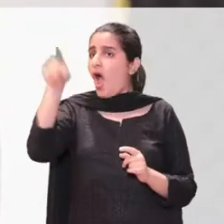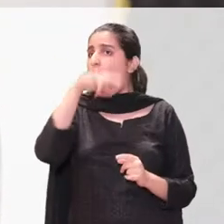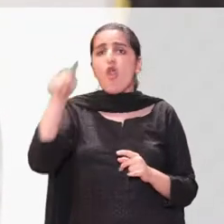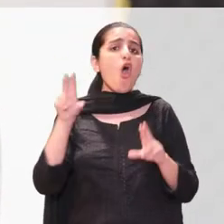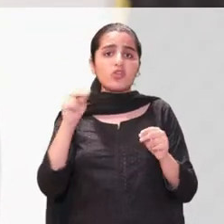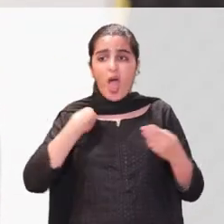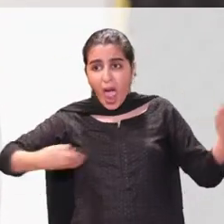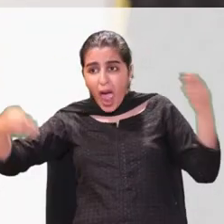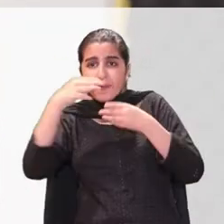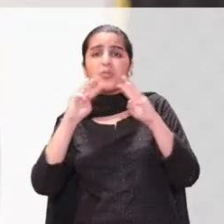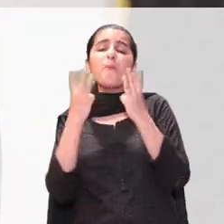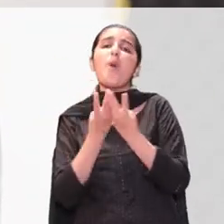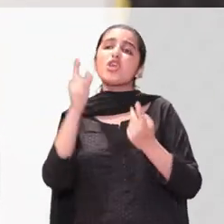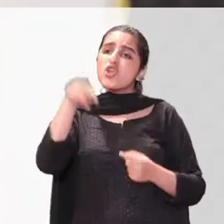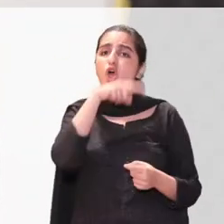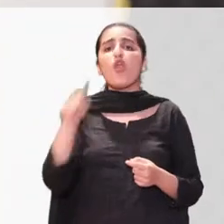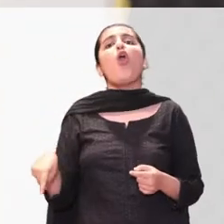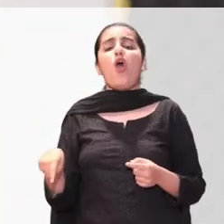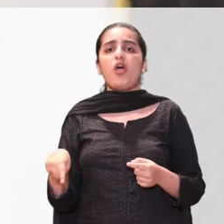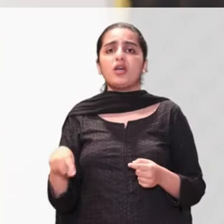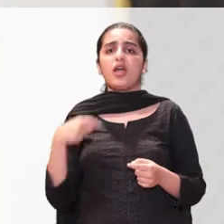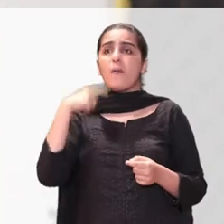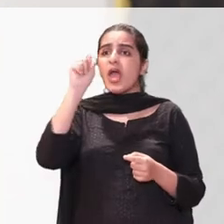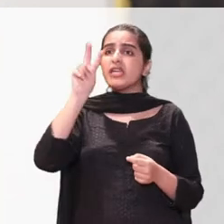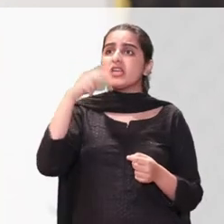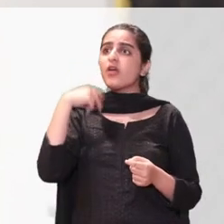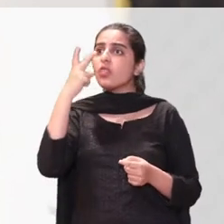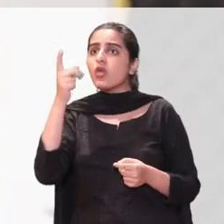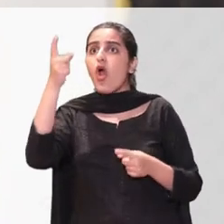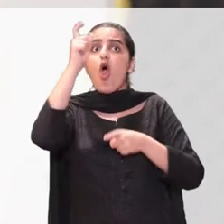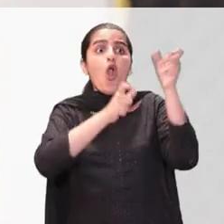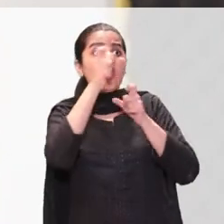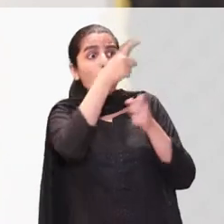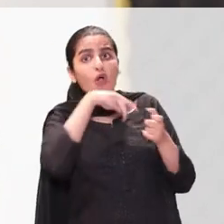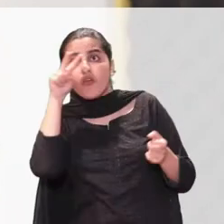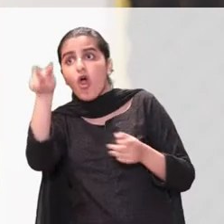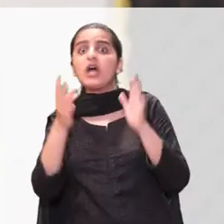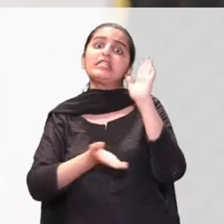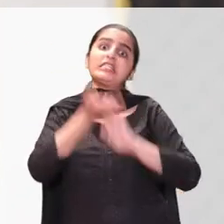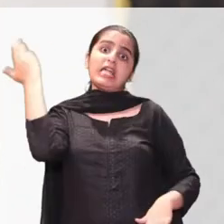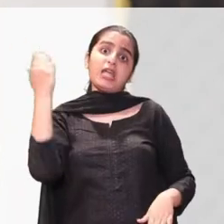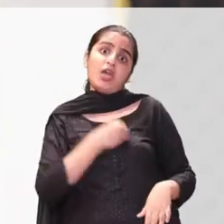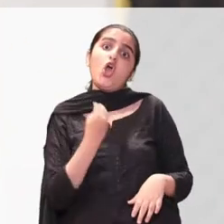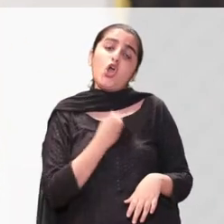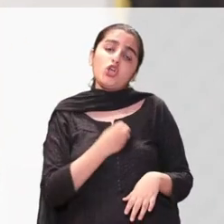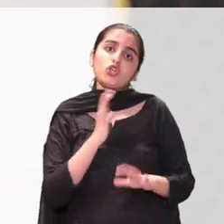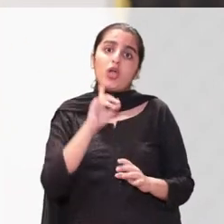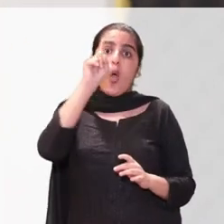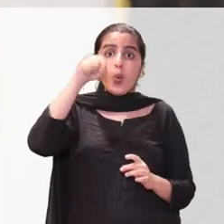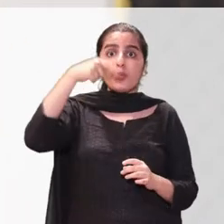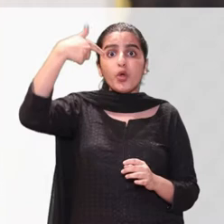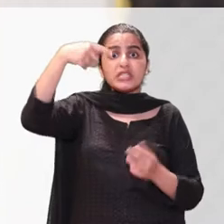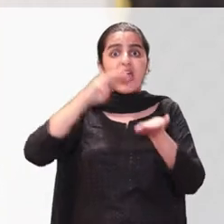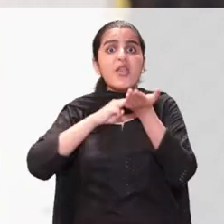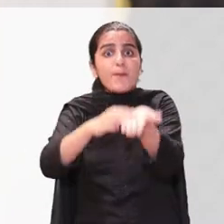आधुनिक दुनिया यह हमारा कसूर आफ थे सोसायटी काम दे अब टीवी चैनल साफ बात करें तो करेंगे या लोग देखना चाहते हैं उस पर वन प्वाइंट समथिंग मिलियन